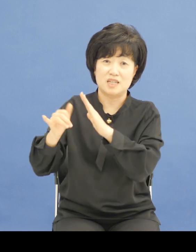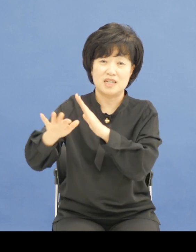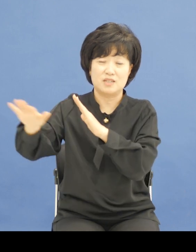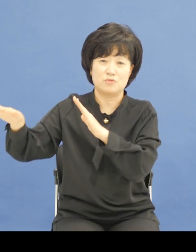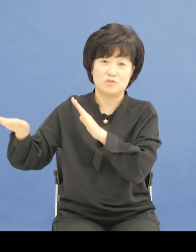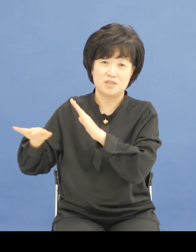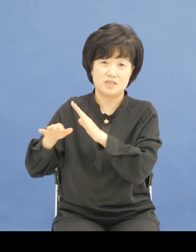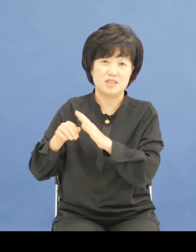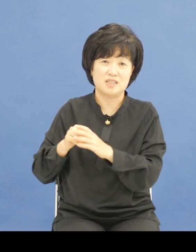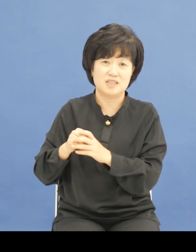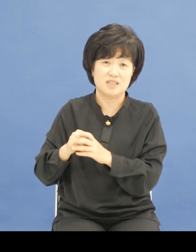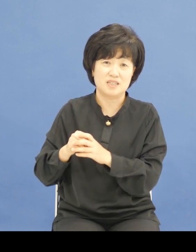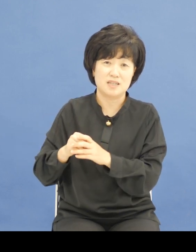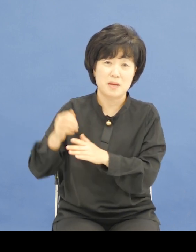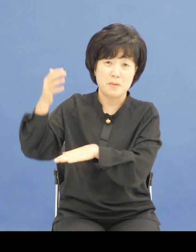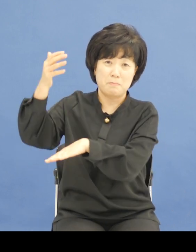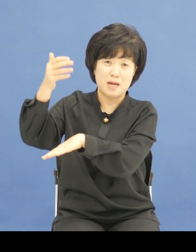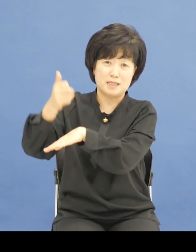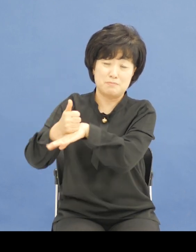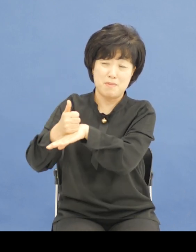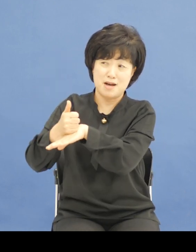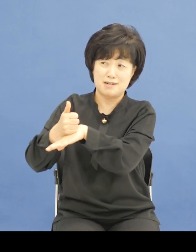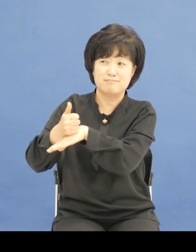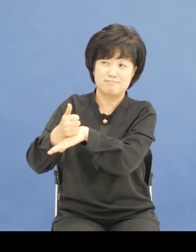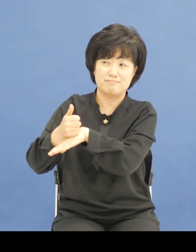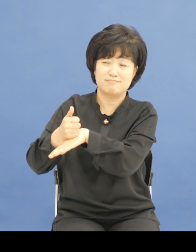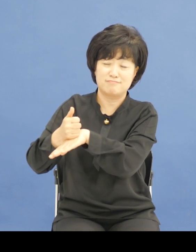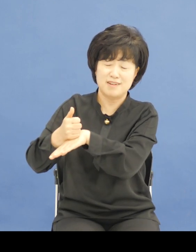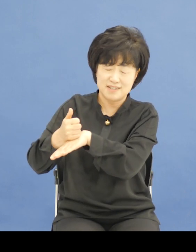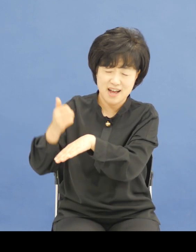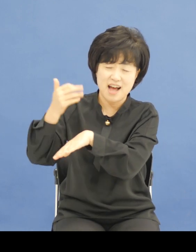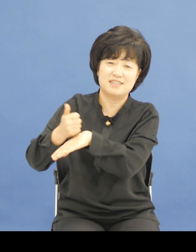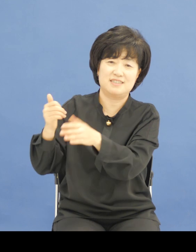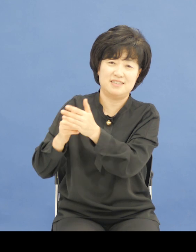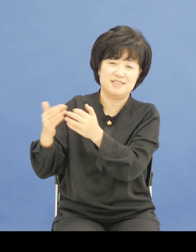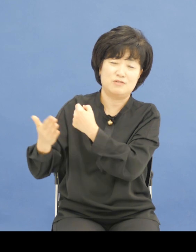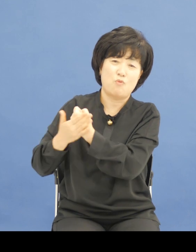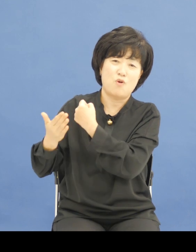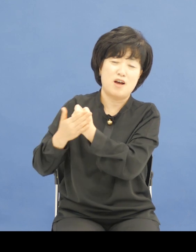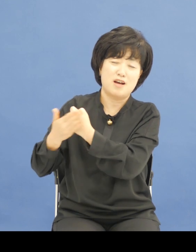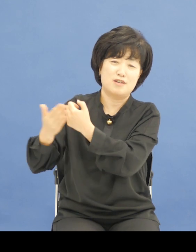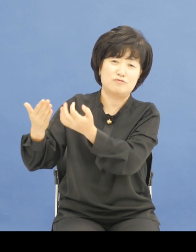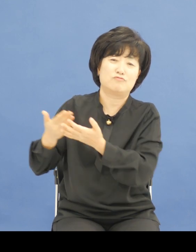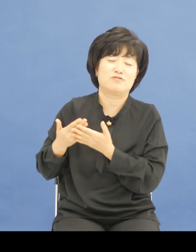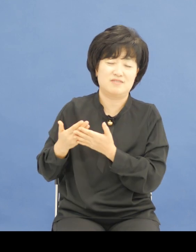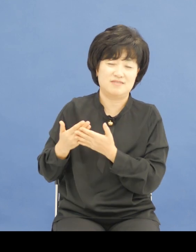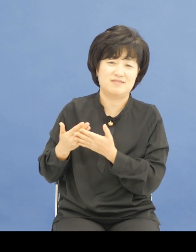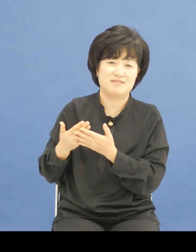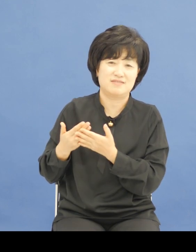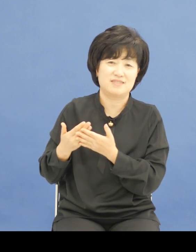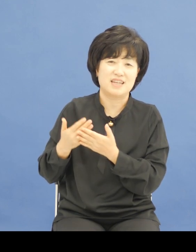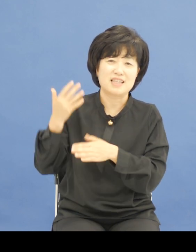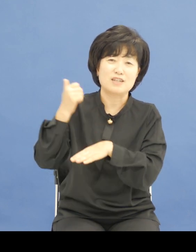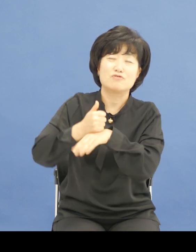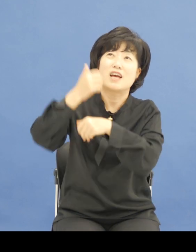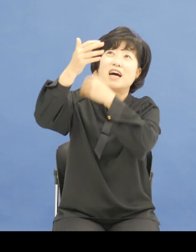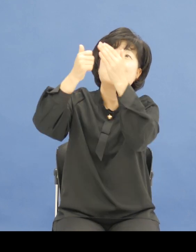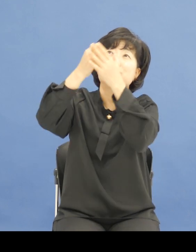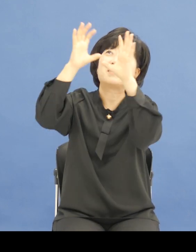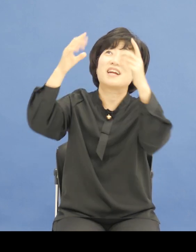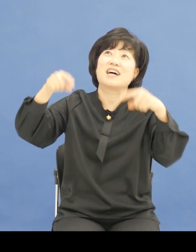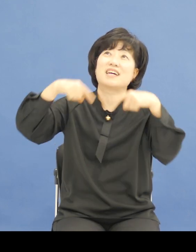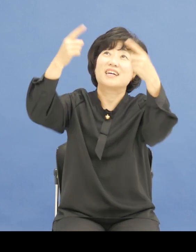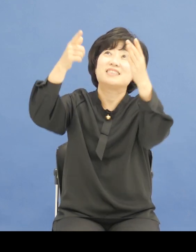이제 그 마지막 보루의 후원자들이니까. 네. 훗날 하나님 나라에 갔을 때 하나님께서